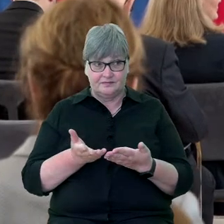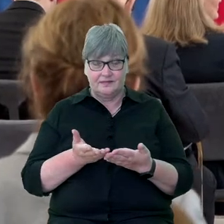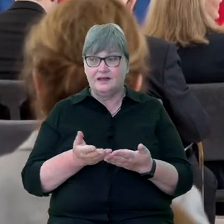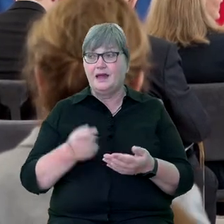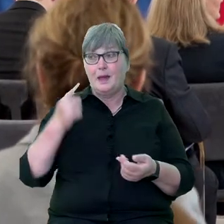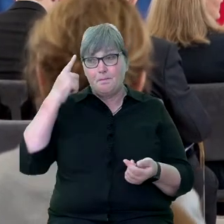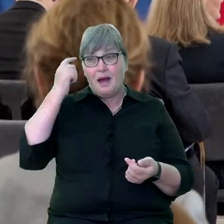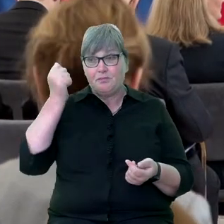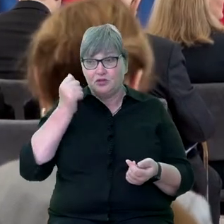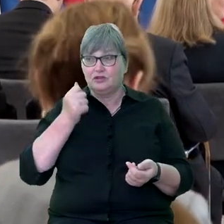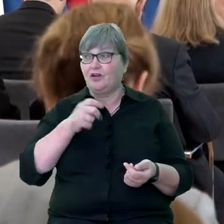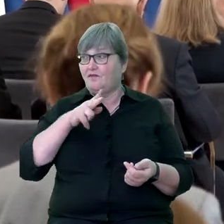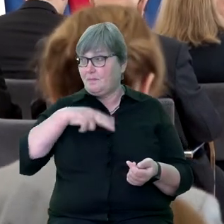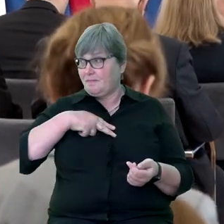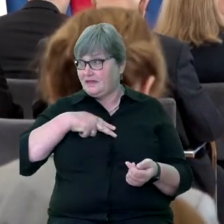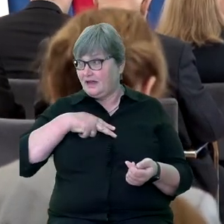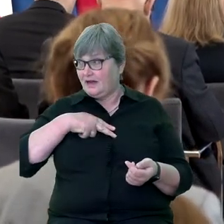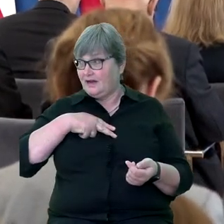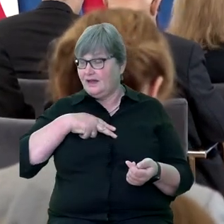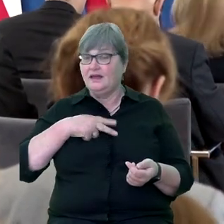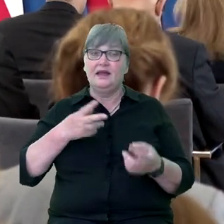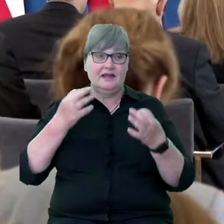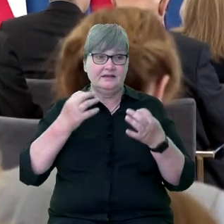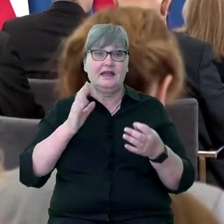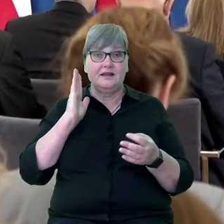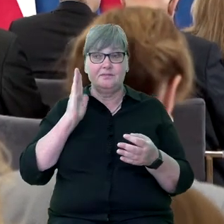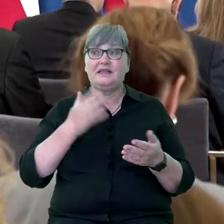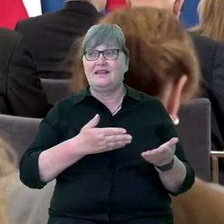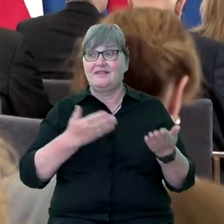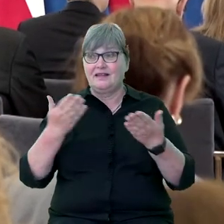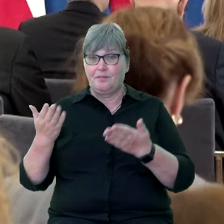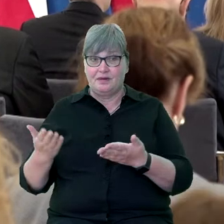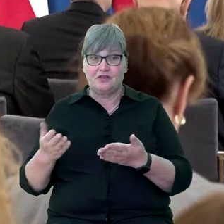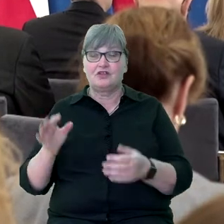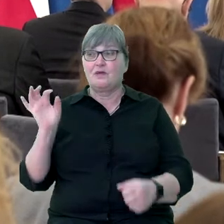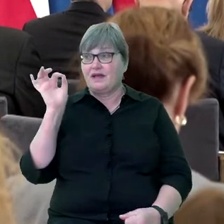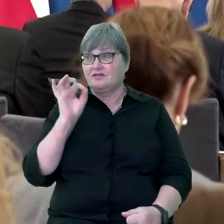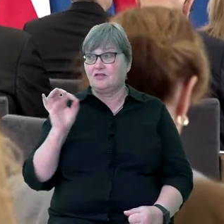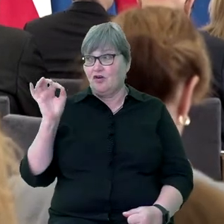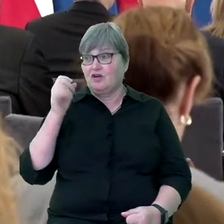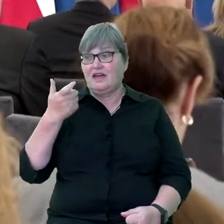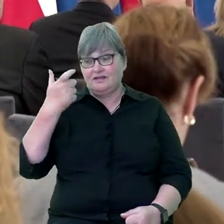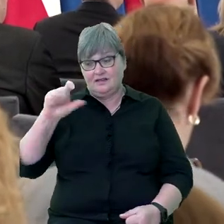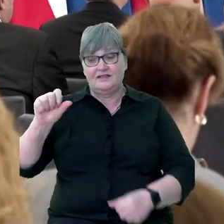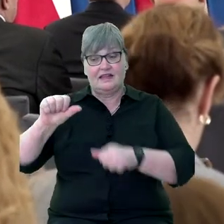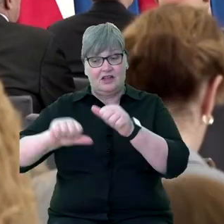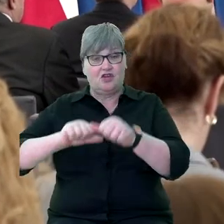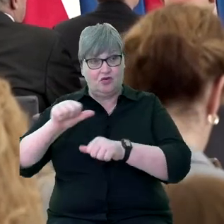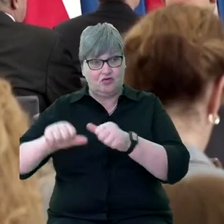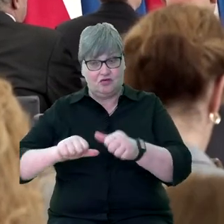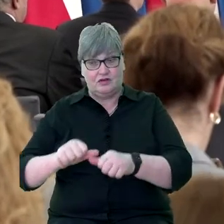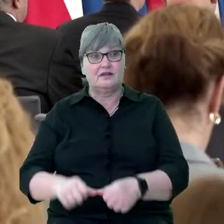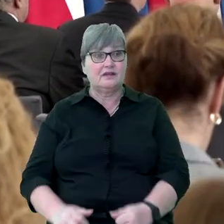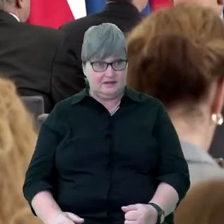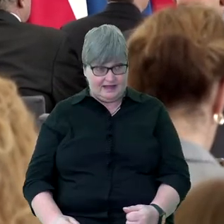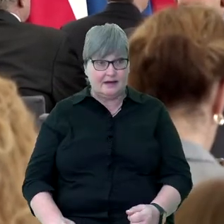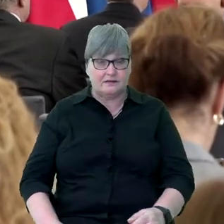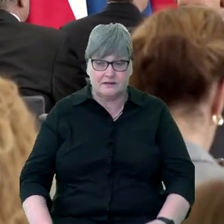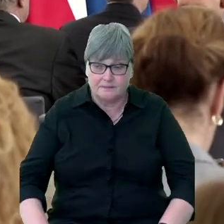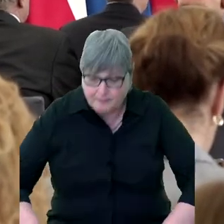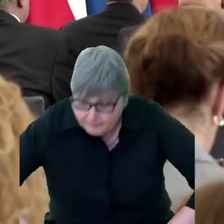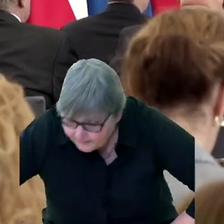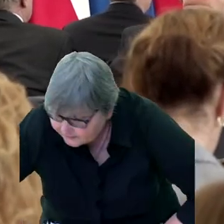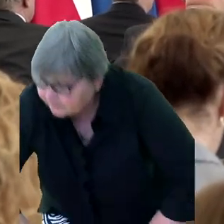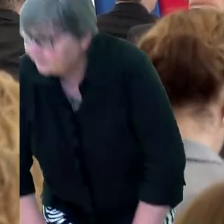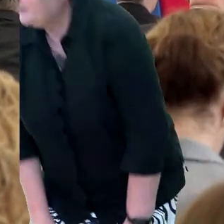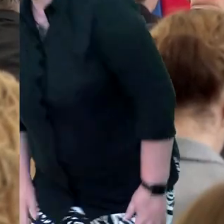Będę państwa kolejno zapraszała tutaj na scenę. Z okazji setnej rocznicy uchwalenia pierwszej ustawy o służbie cywilnej,